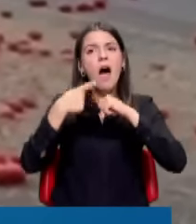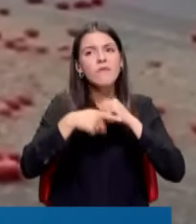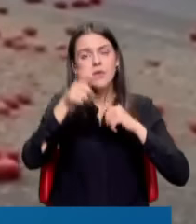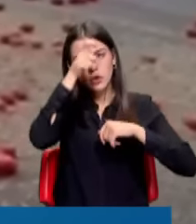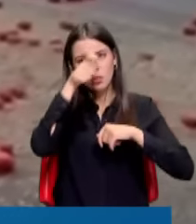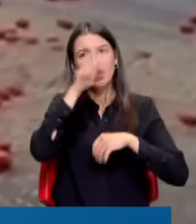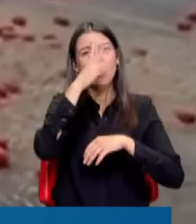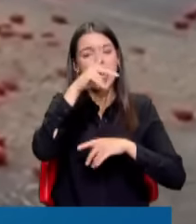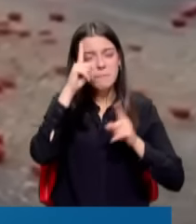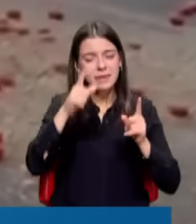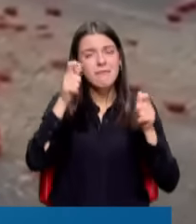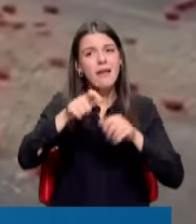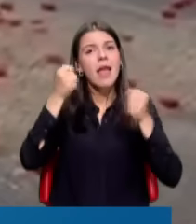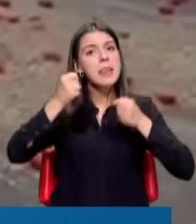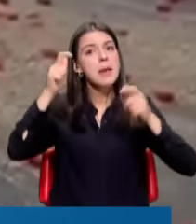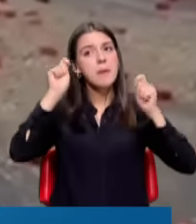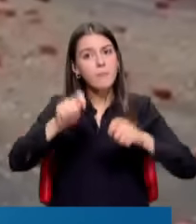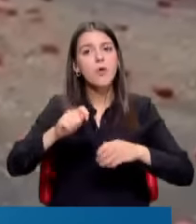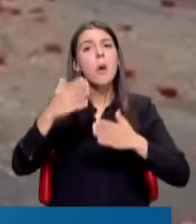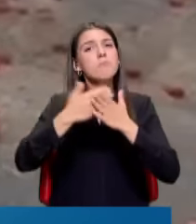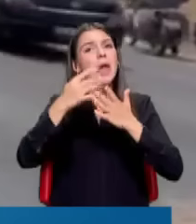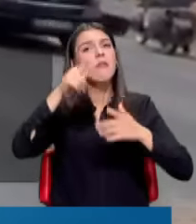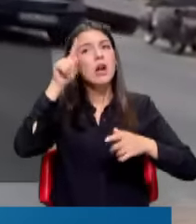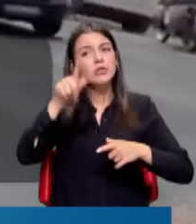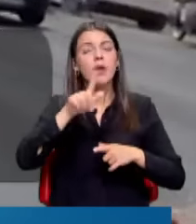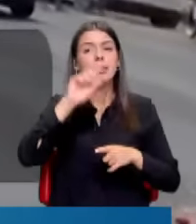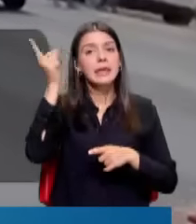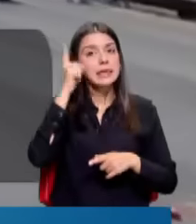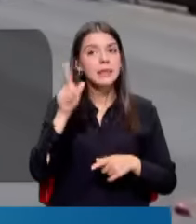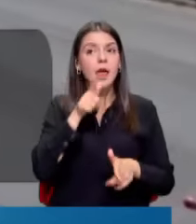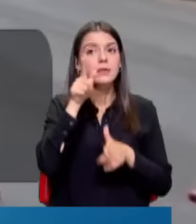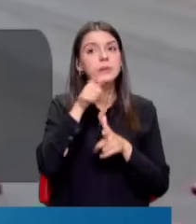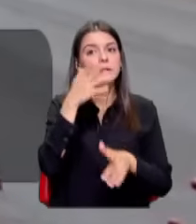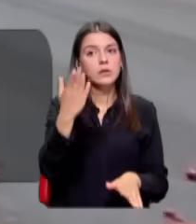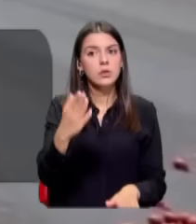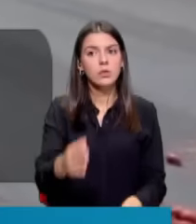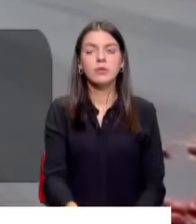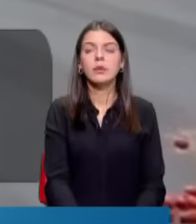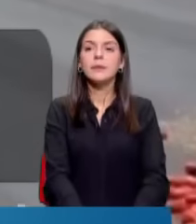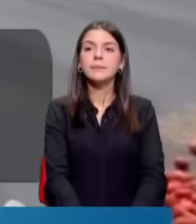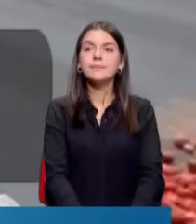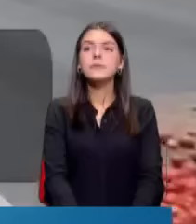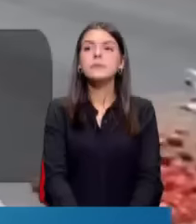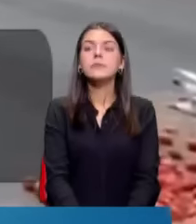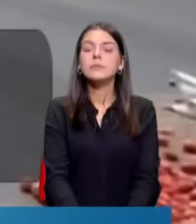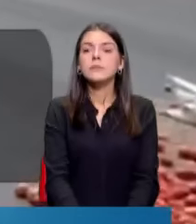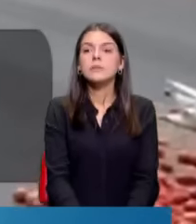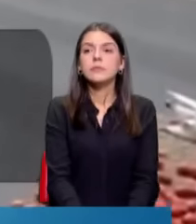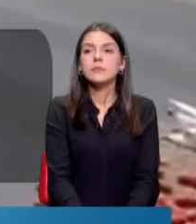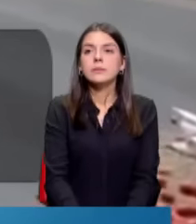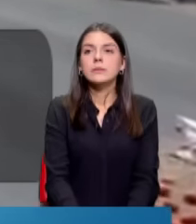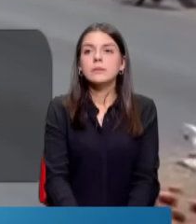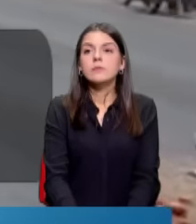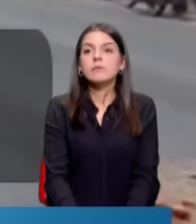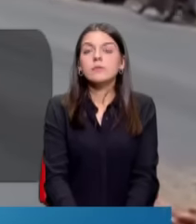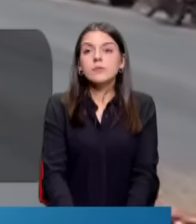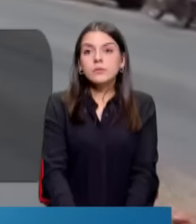yapıyor çiftçiler. Kahramanmaraş'tan da iktidara seslendiler. Buradan sesleniş yapıyoruz arkadaşlar.